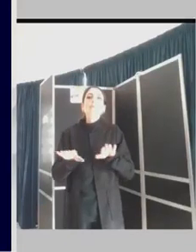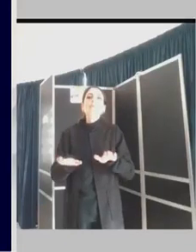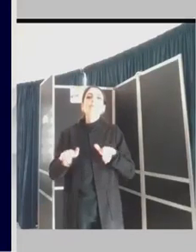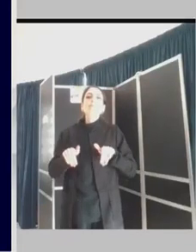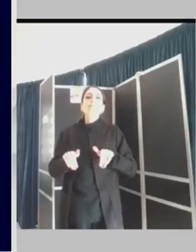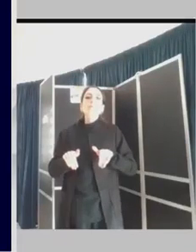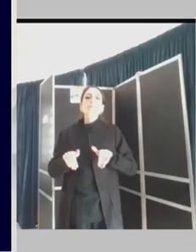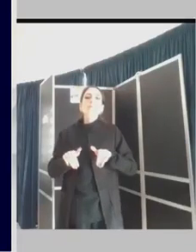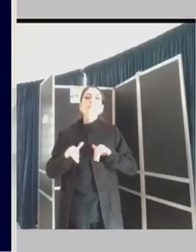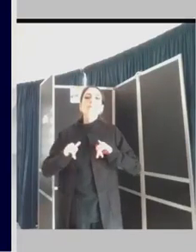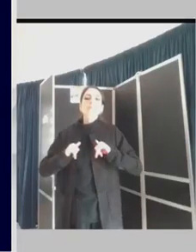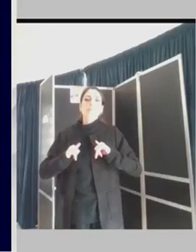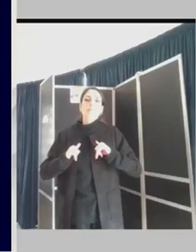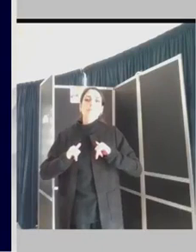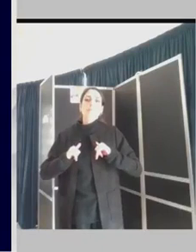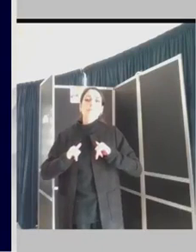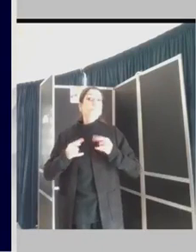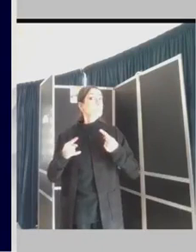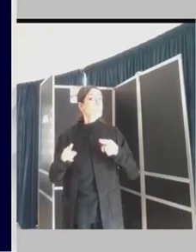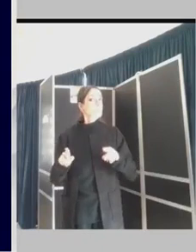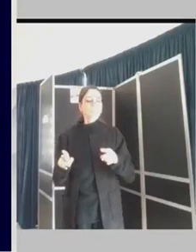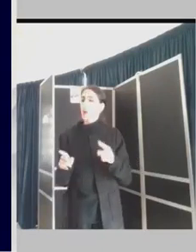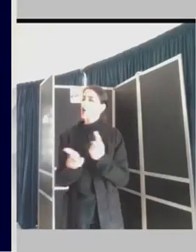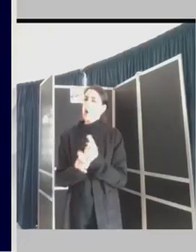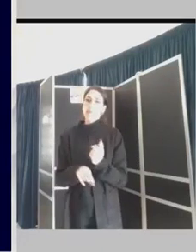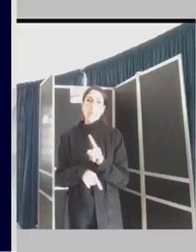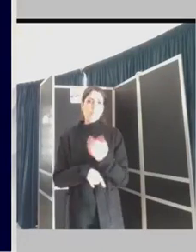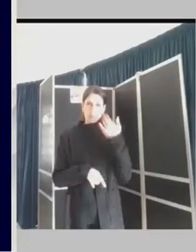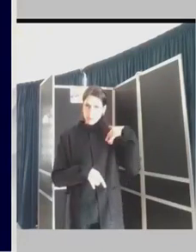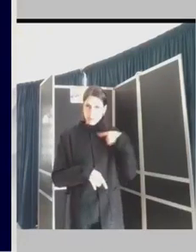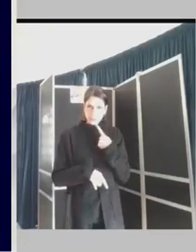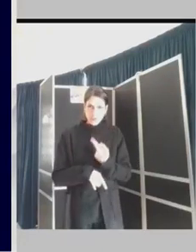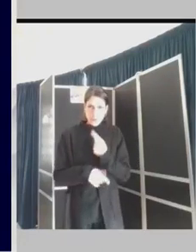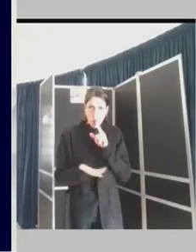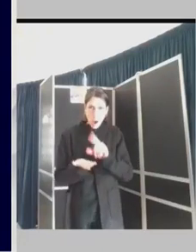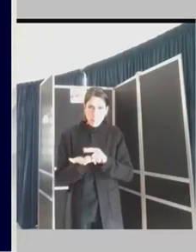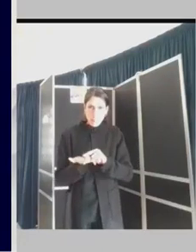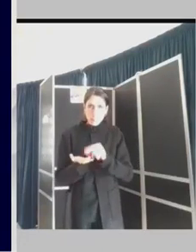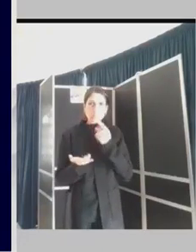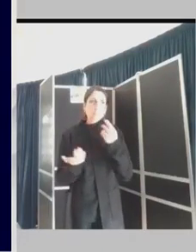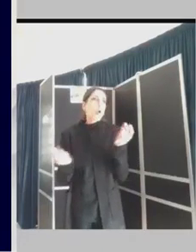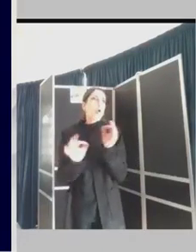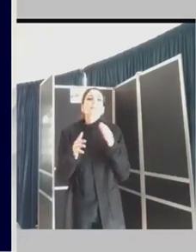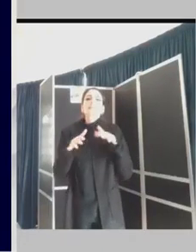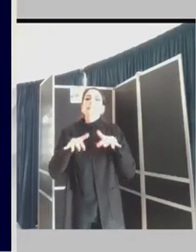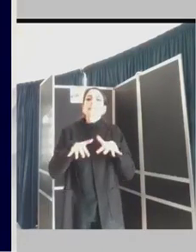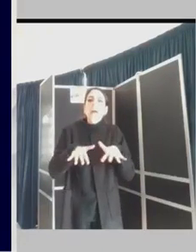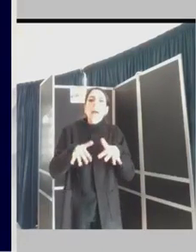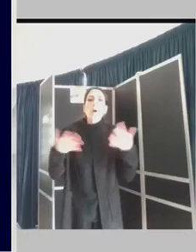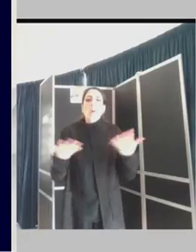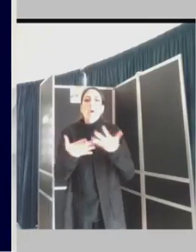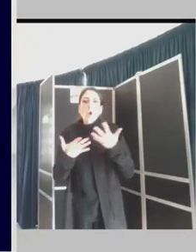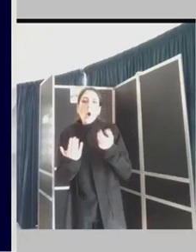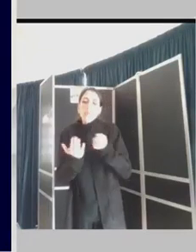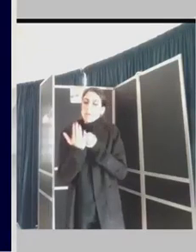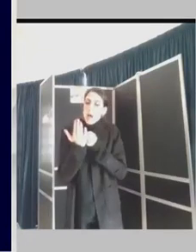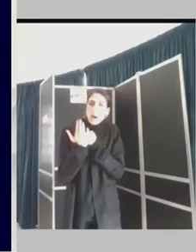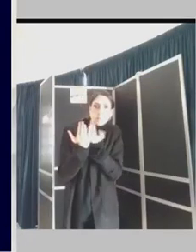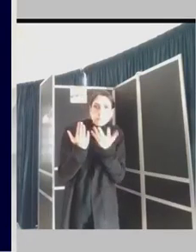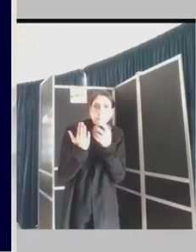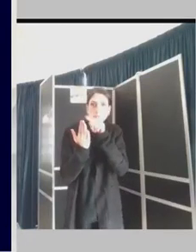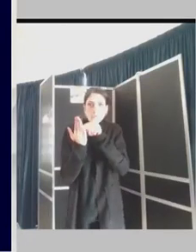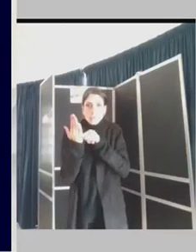citavo l'app, quindi un sistema, comunque un database che li riporti tutti questi benedetti DAE. il